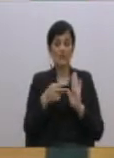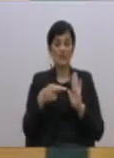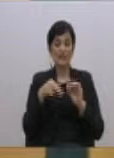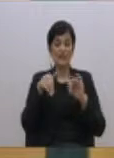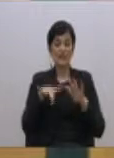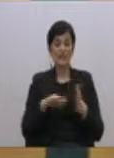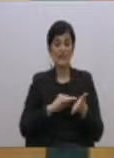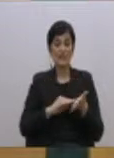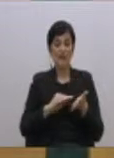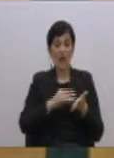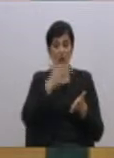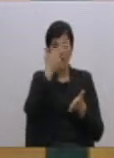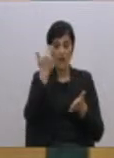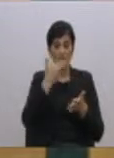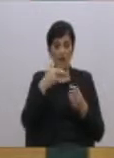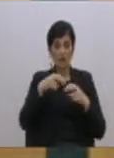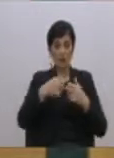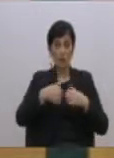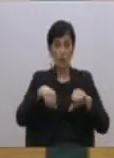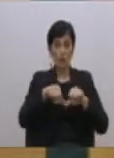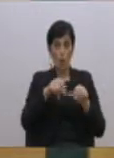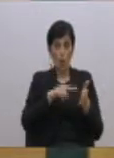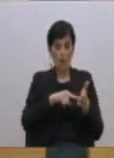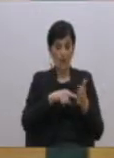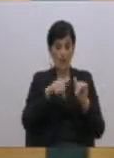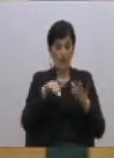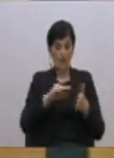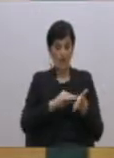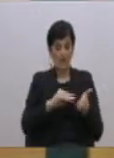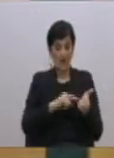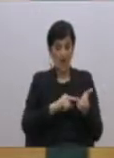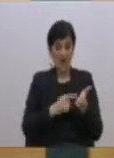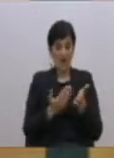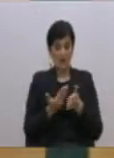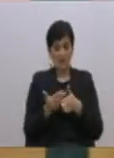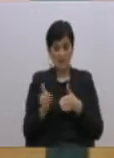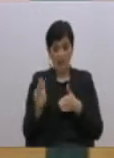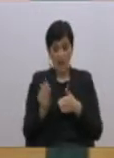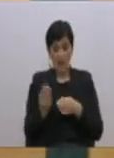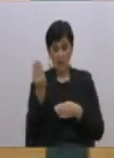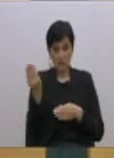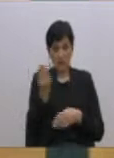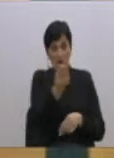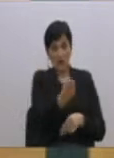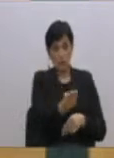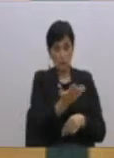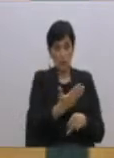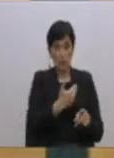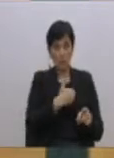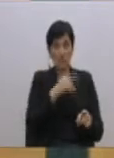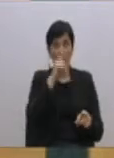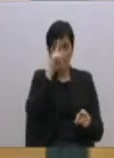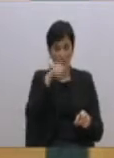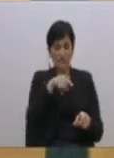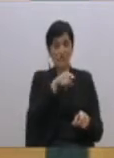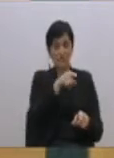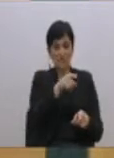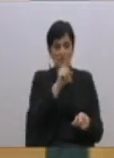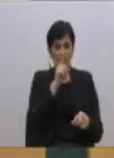დასკვნით ვენეციის კომისიის აი ეს დასკვნა ამოღებული მაქვს საკეთ თუ გინდათ გადმოგცემთ, მაგრამ ვიცი რომ თქვენ ეს